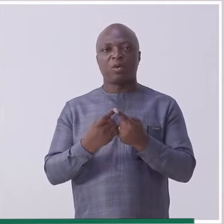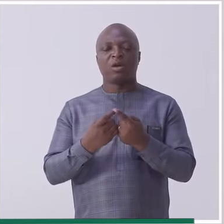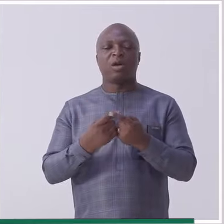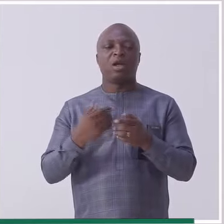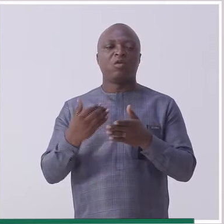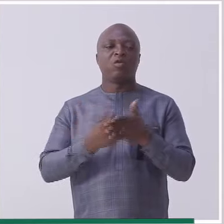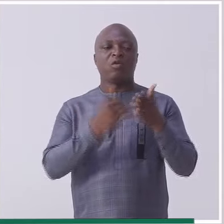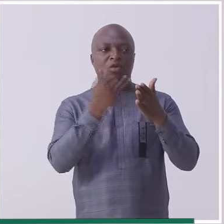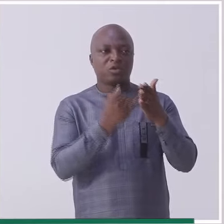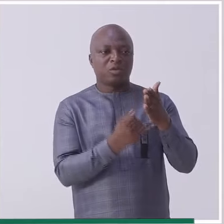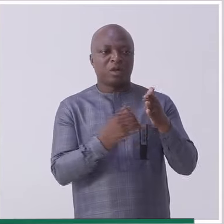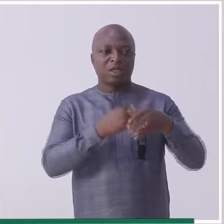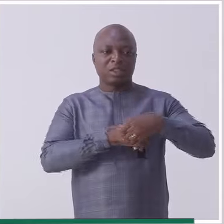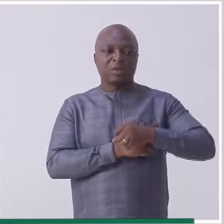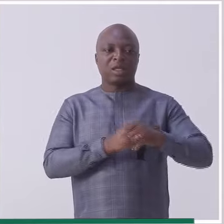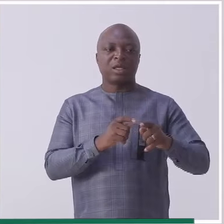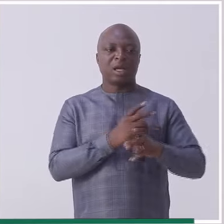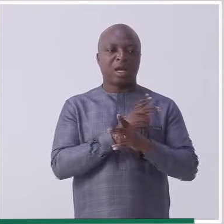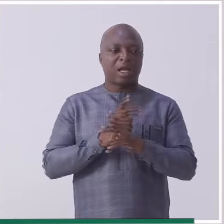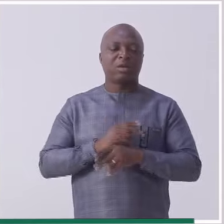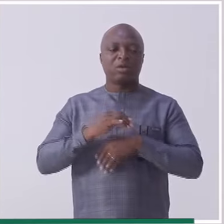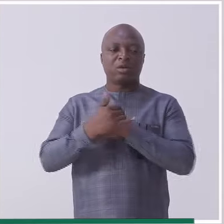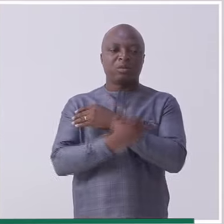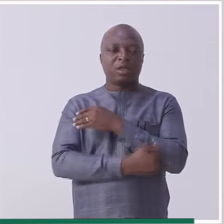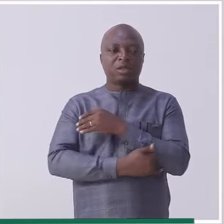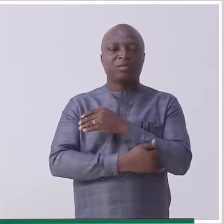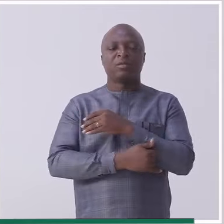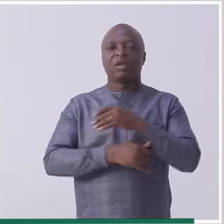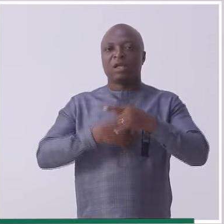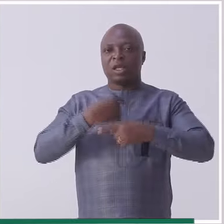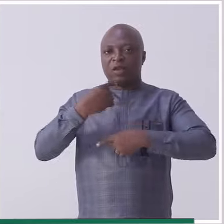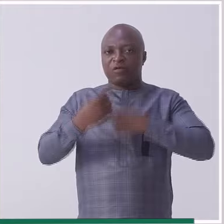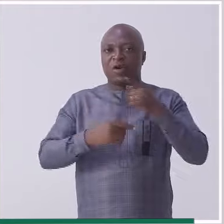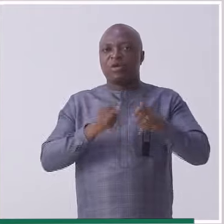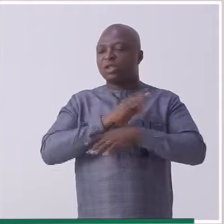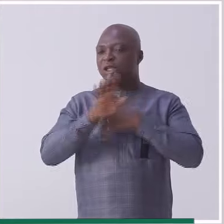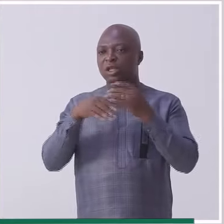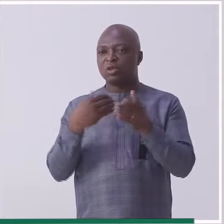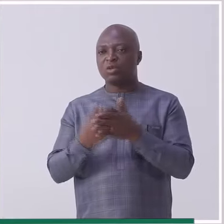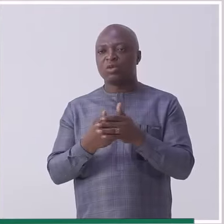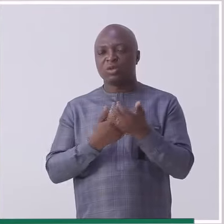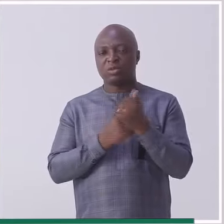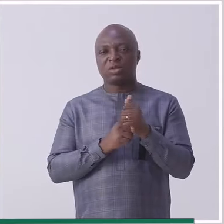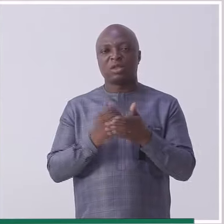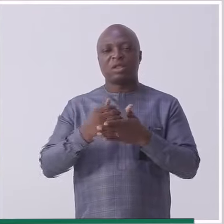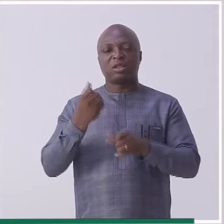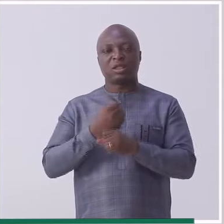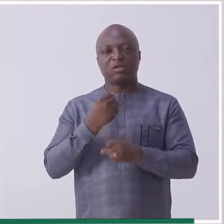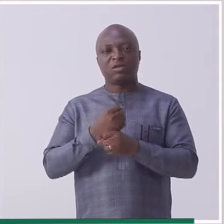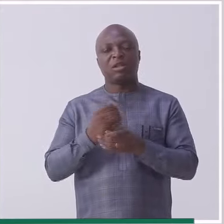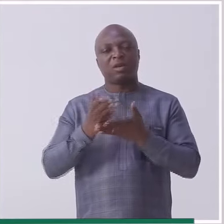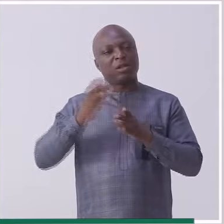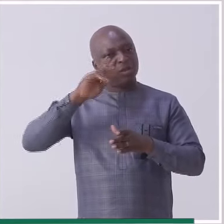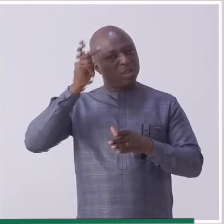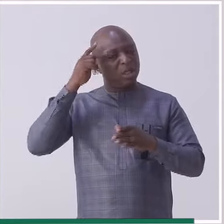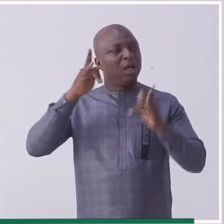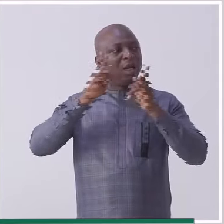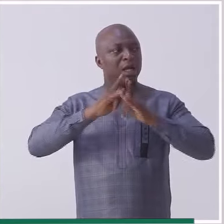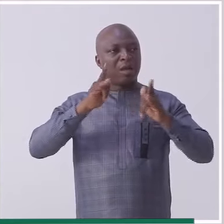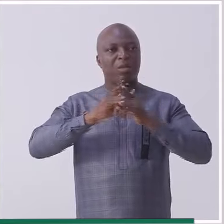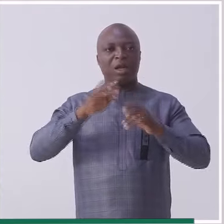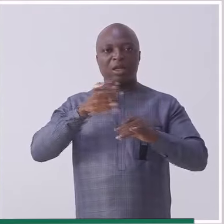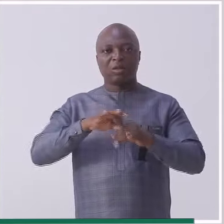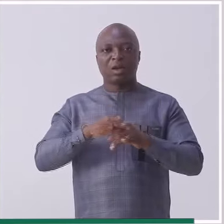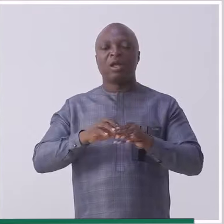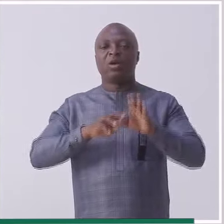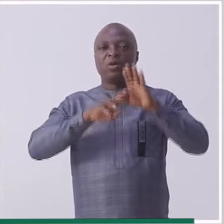nouveau schéma sécuritaire qui encadre notre pays, qui va soutenir l'activité des partis politiques, les campagnes électorales,